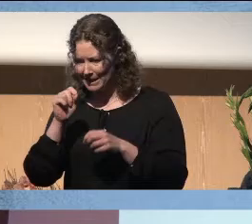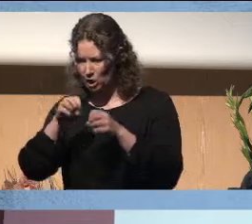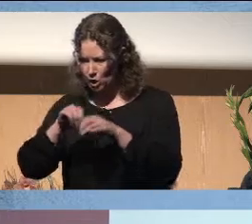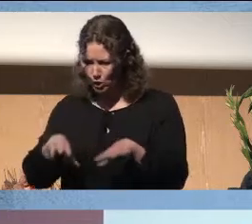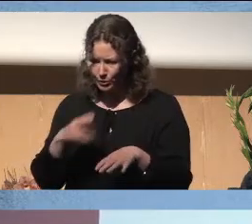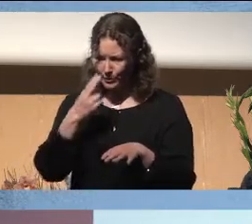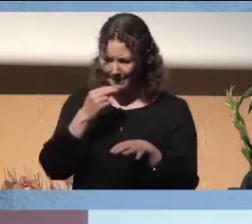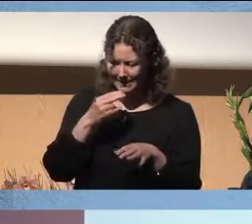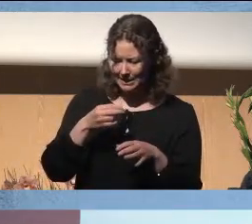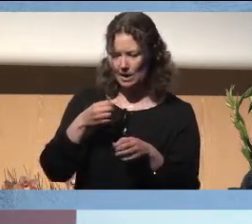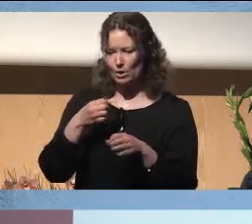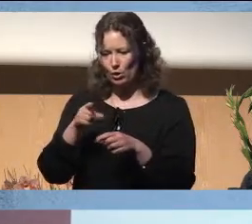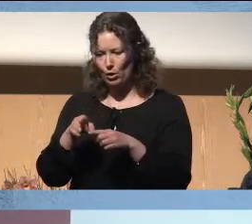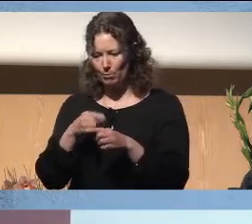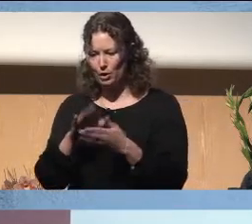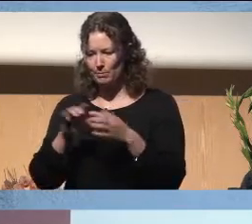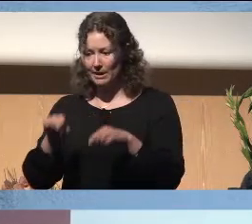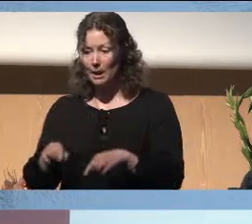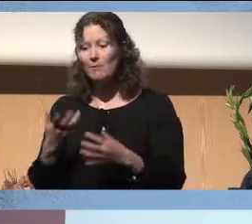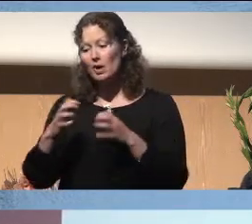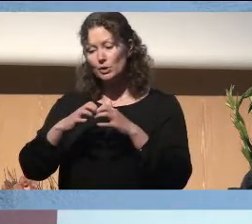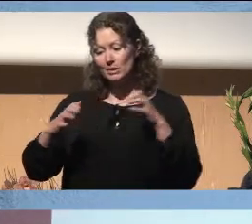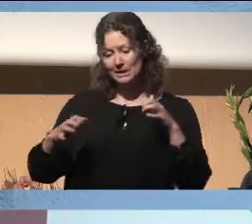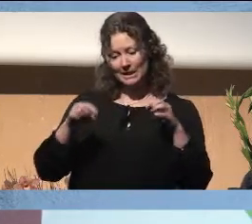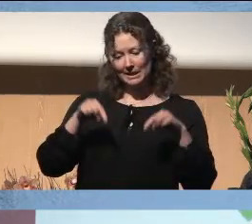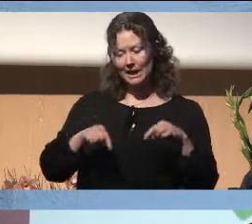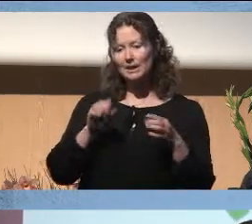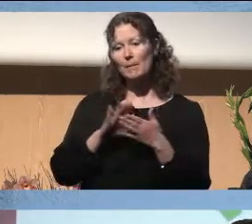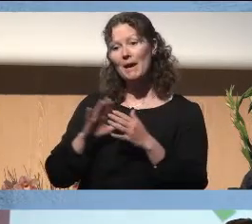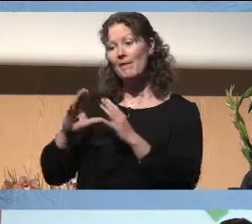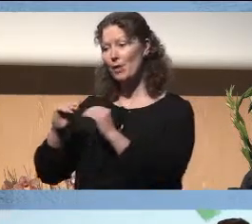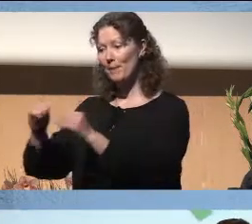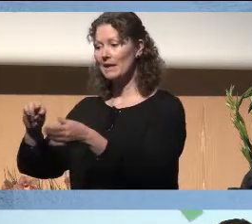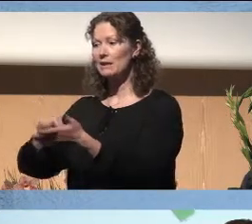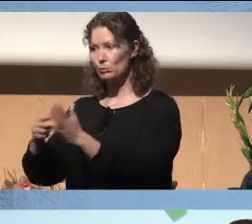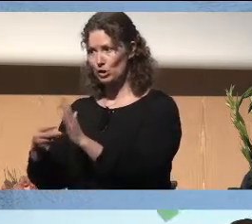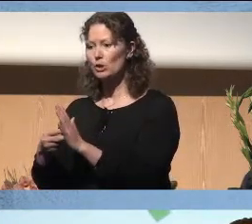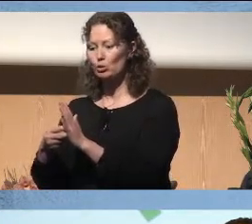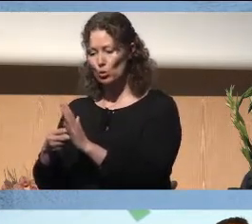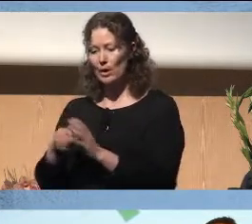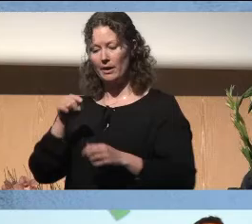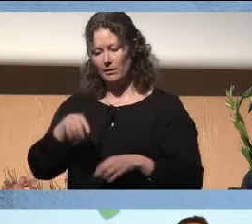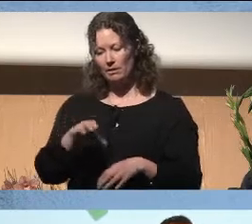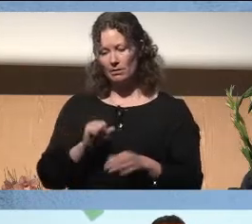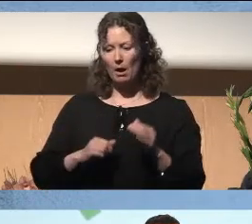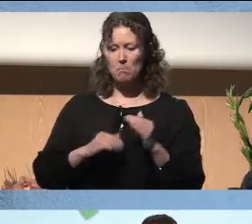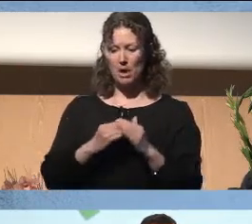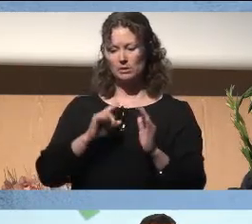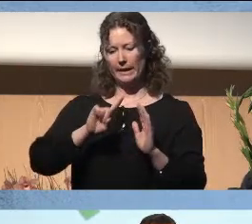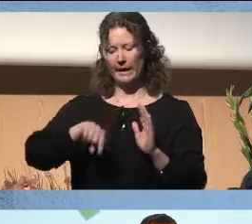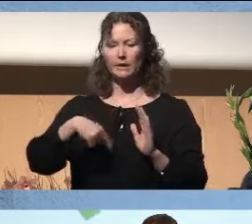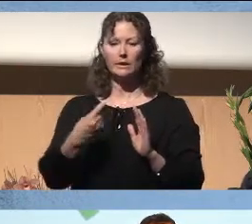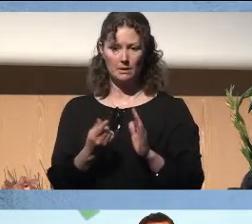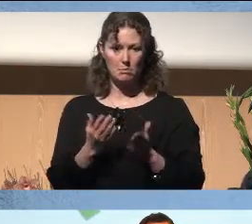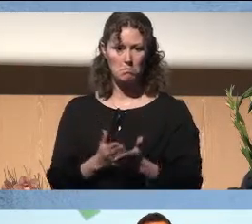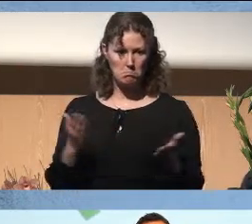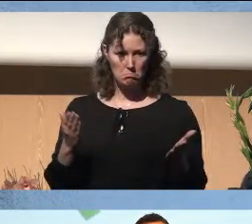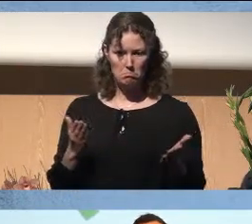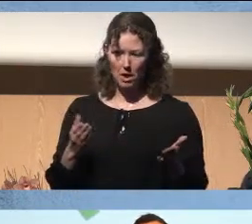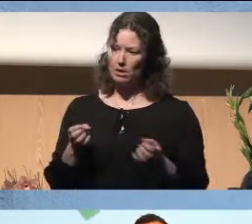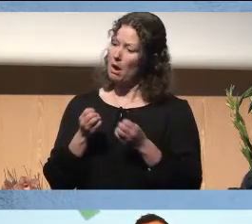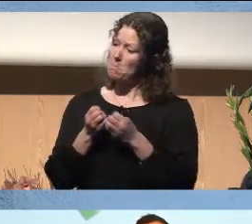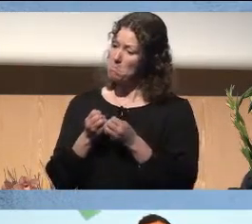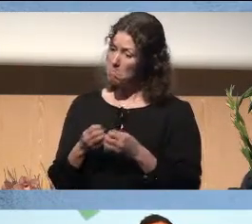och sen inför detta. Och det som skiljer det här från förbättringsprojekt, det är att det här tar max en timme. Det är många,